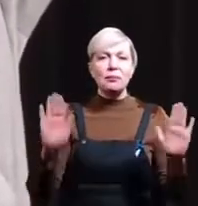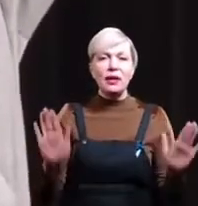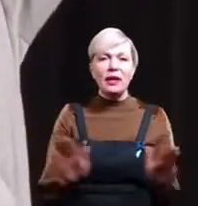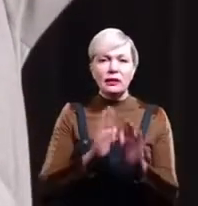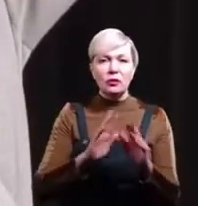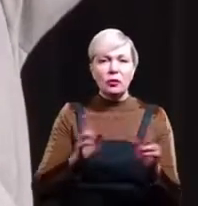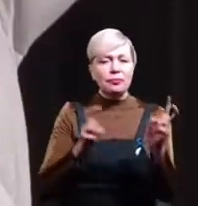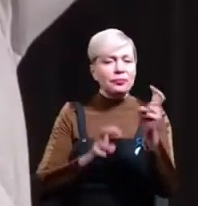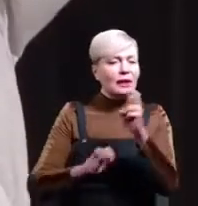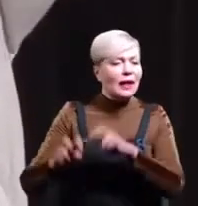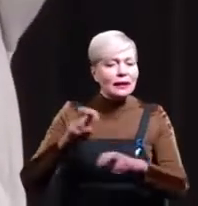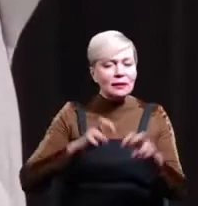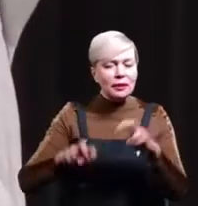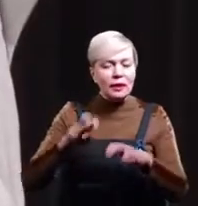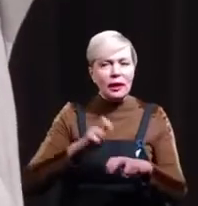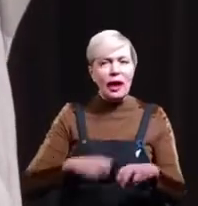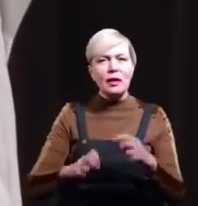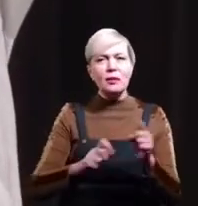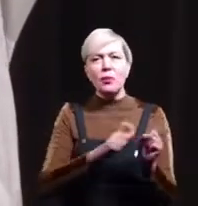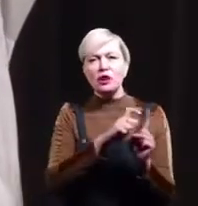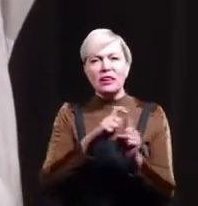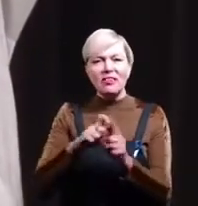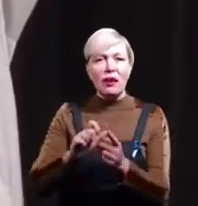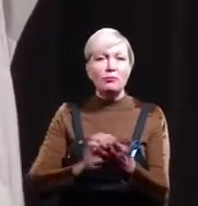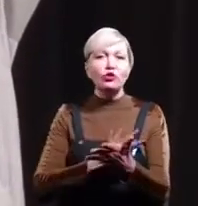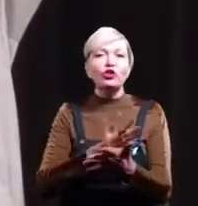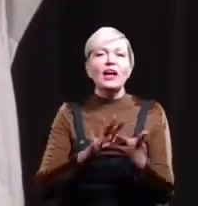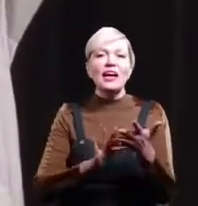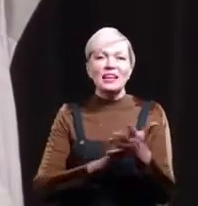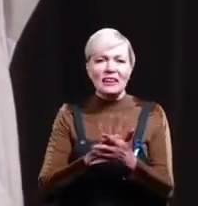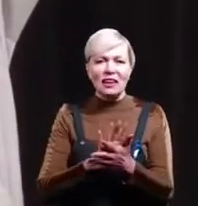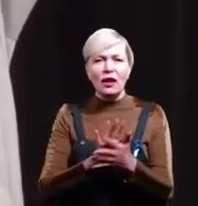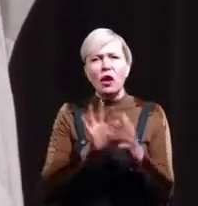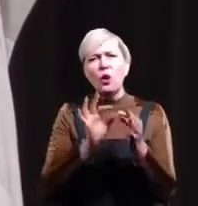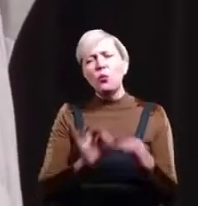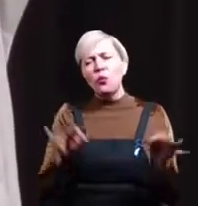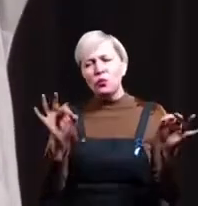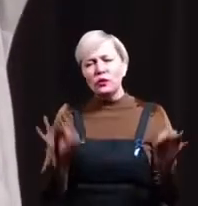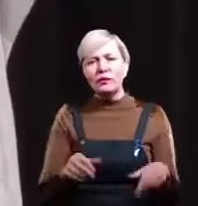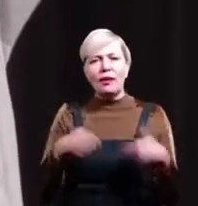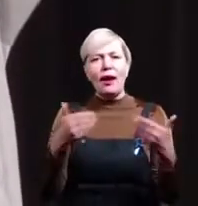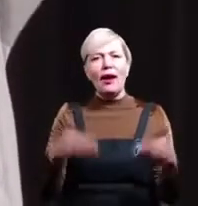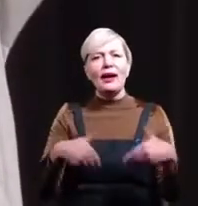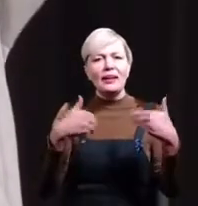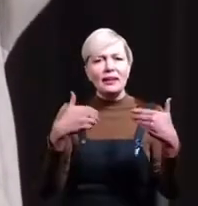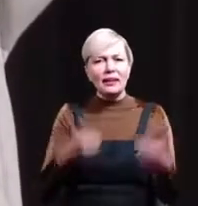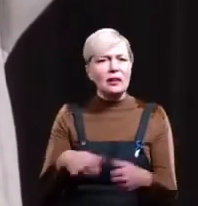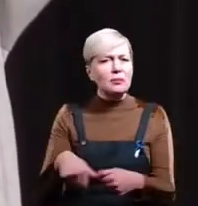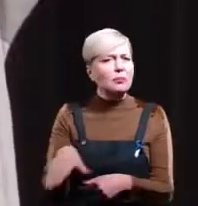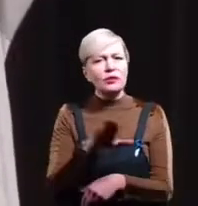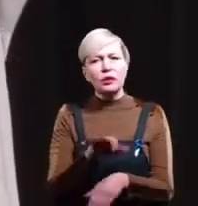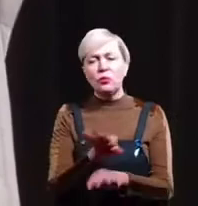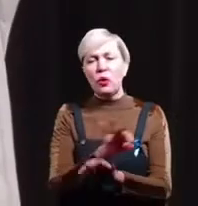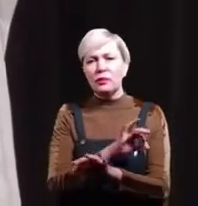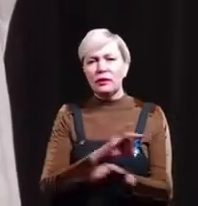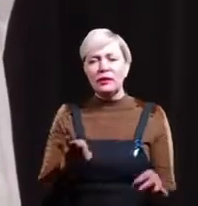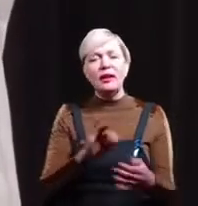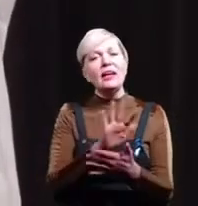разбирать по словам, по жестами, по музыке, по ритму, по всему абсолютно. И дальше мы